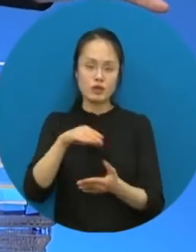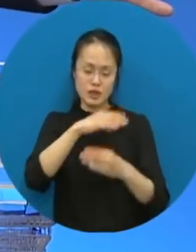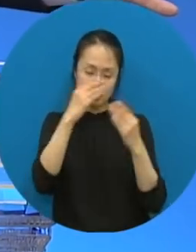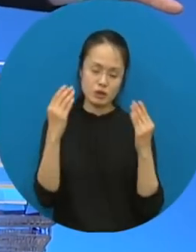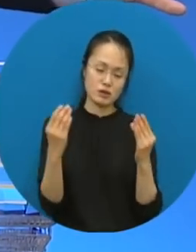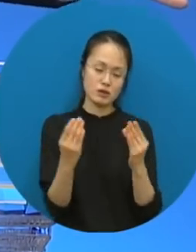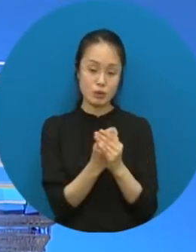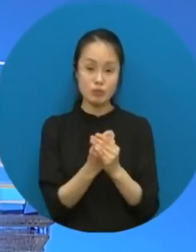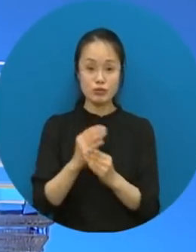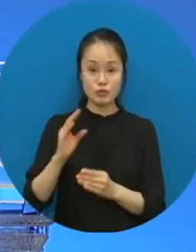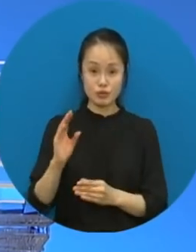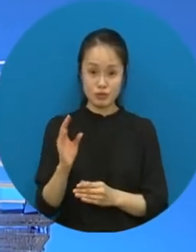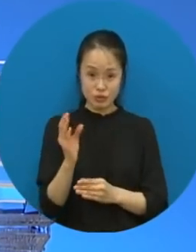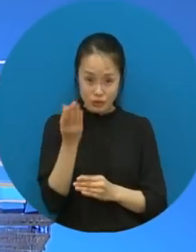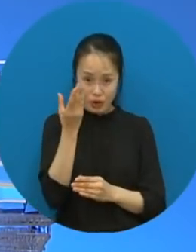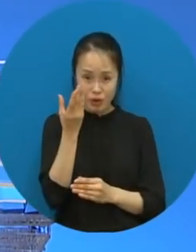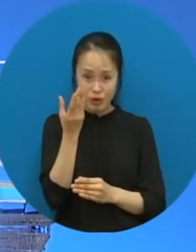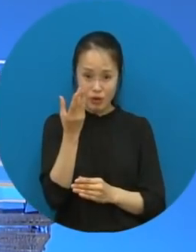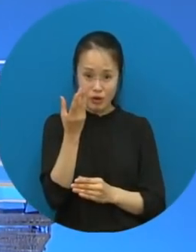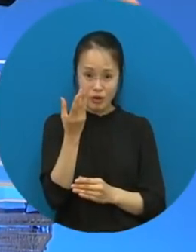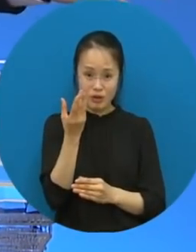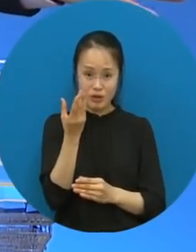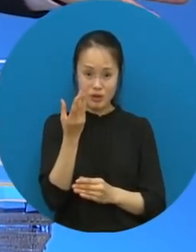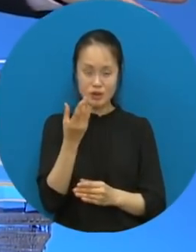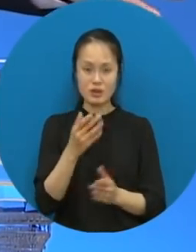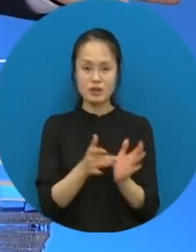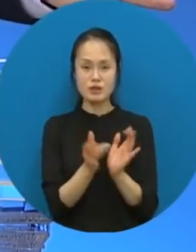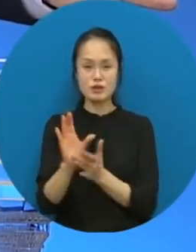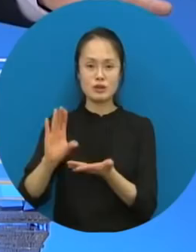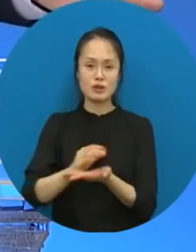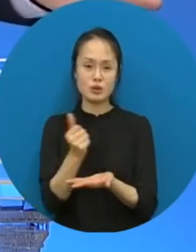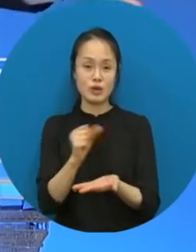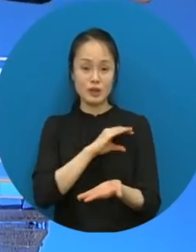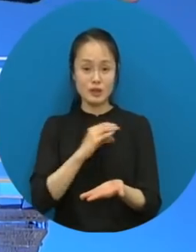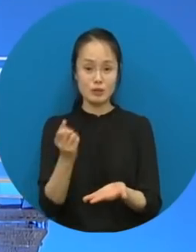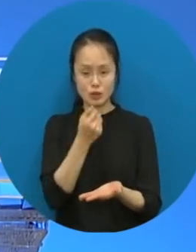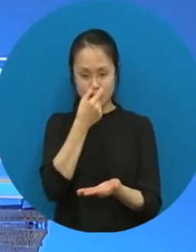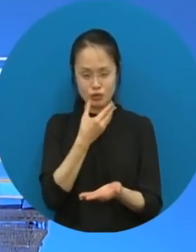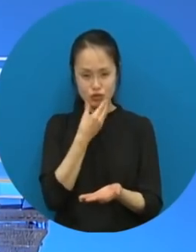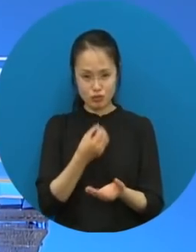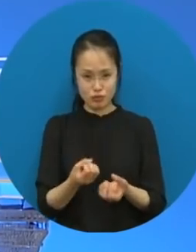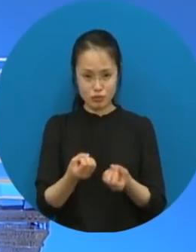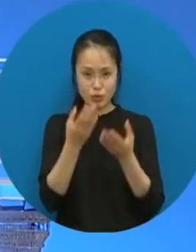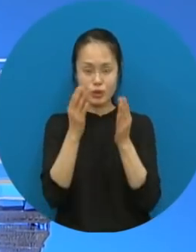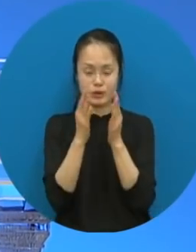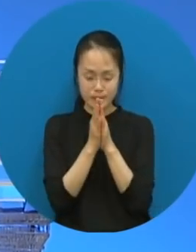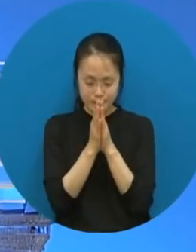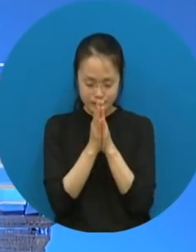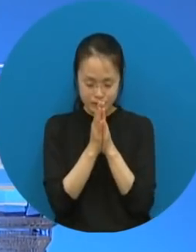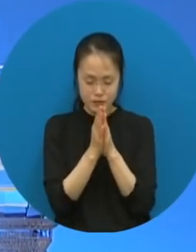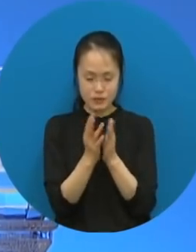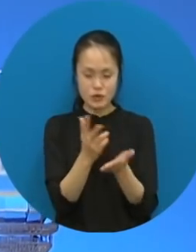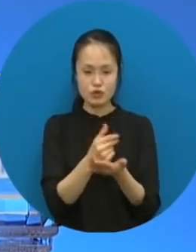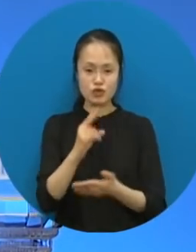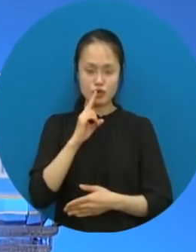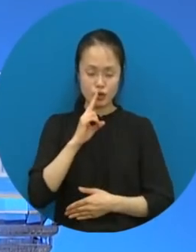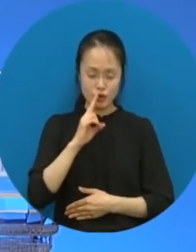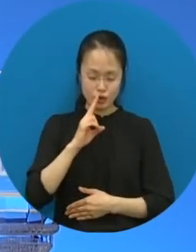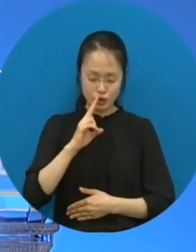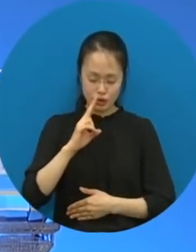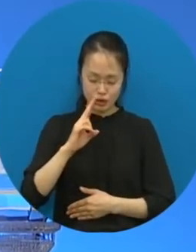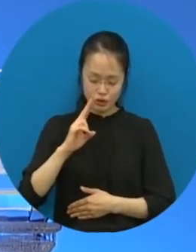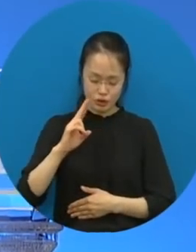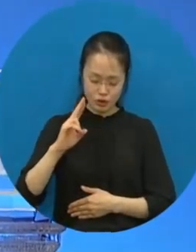번제가 드려지기를 예수 이름으로 축복하며 기도합니다. 우리 주여 한번 외치시고 기도하시겠습니다. 주여!